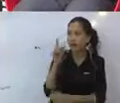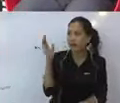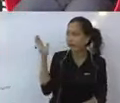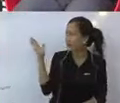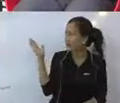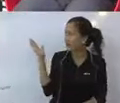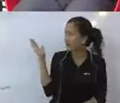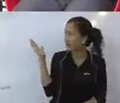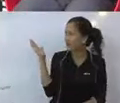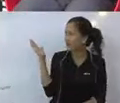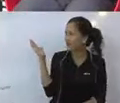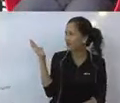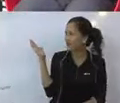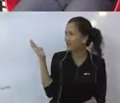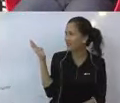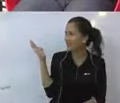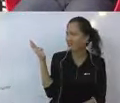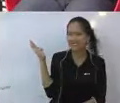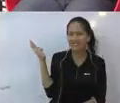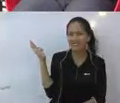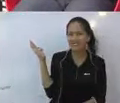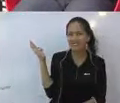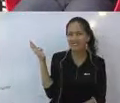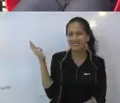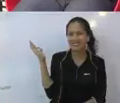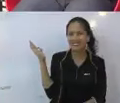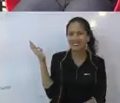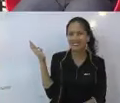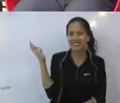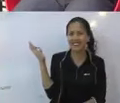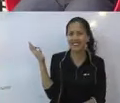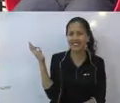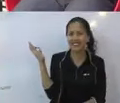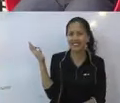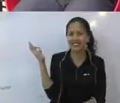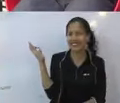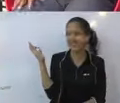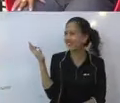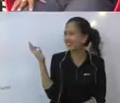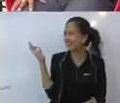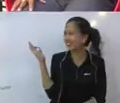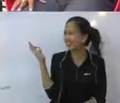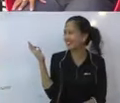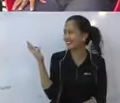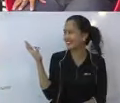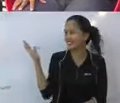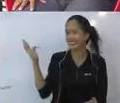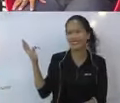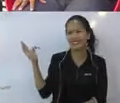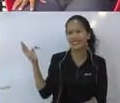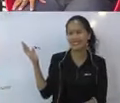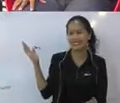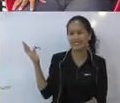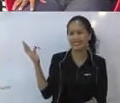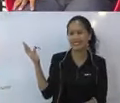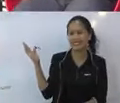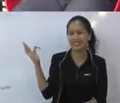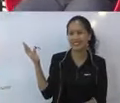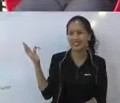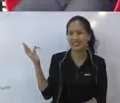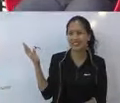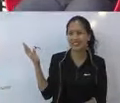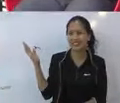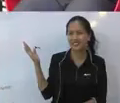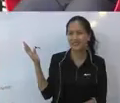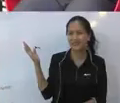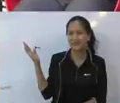ma... Long-term. Oo, long-term. Long-term siya. Hindi yung, panandalian lang. Oo, hindi siya yung one-time, big-time na, yes. Alright,